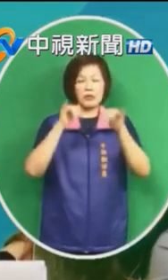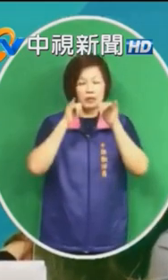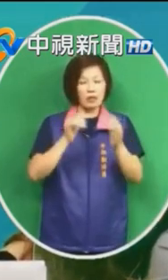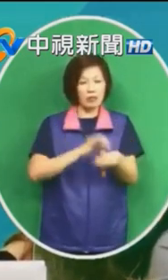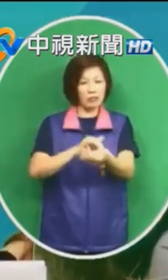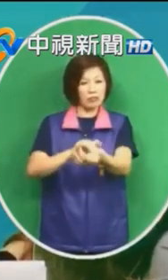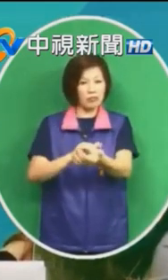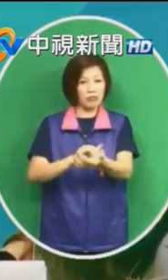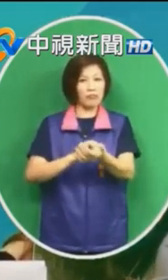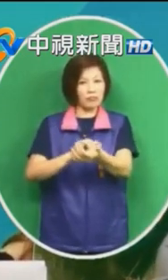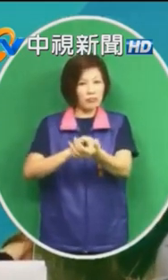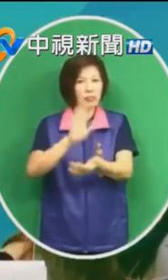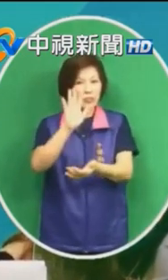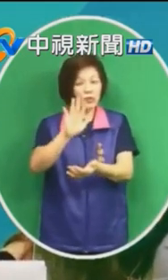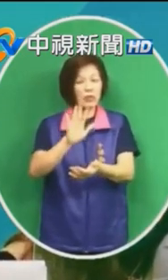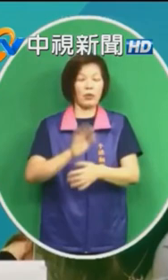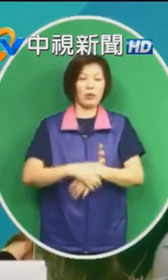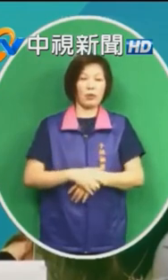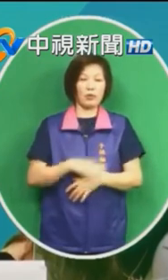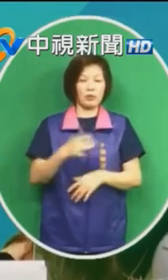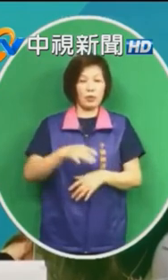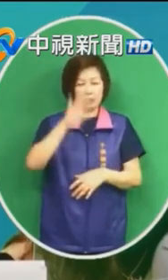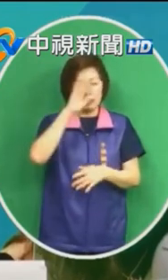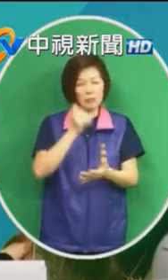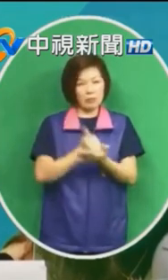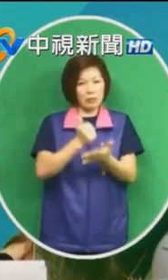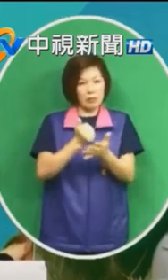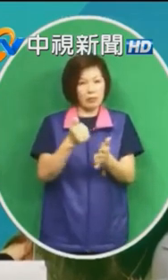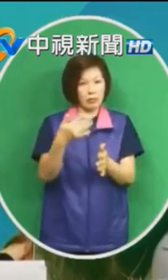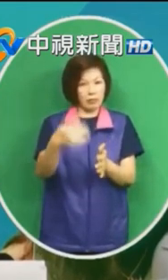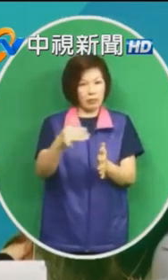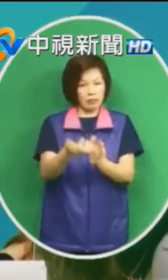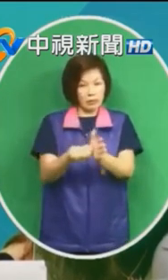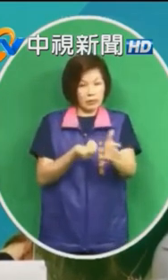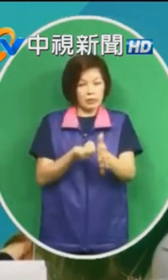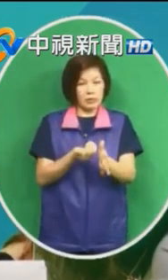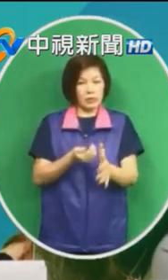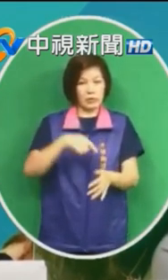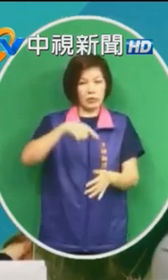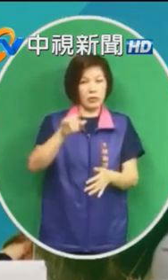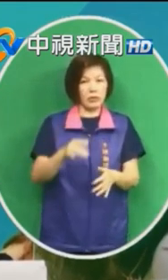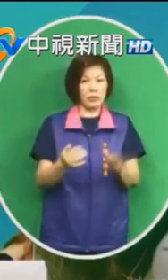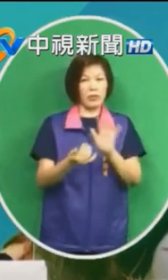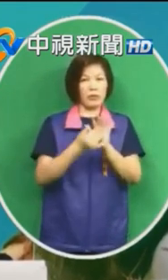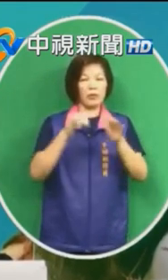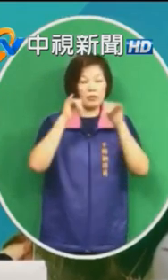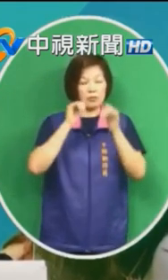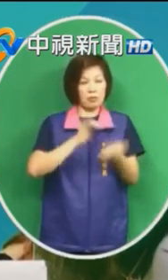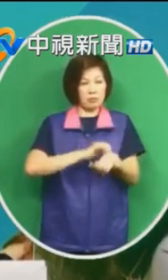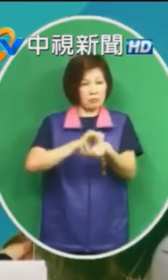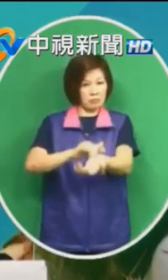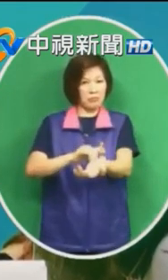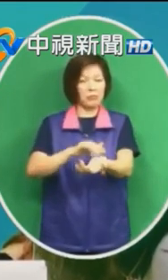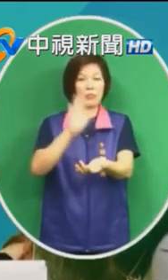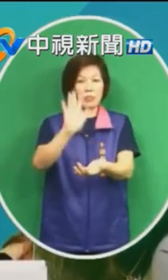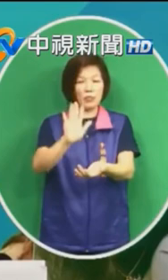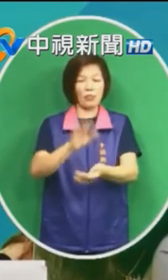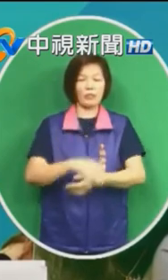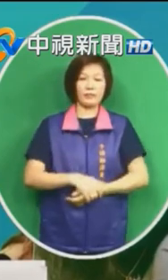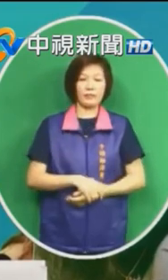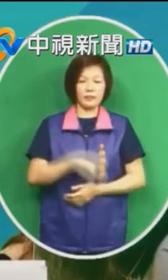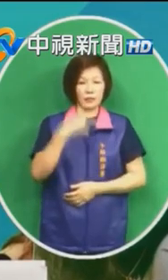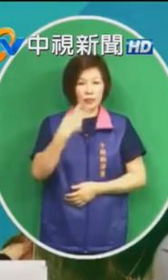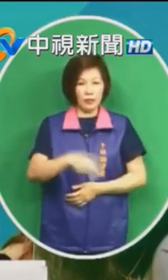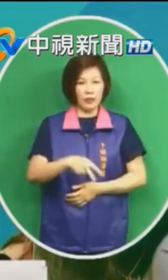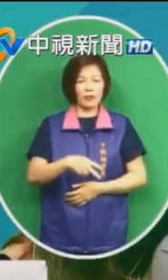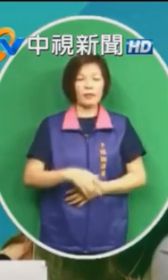者在未确诊之前曾经到这个医院呢来就医，然后呢裁剪